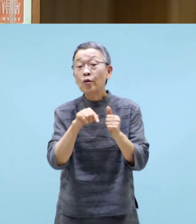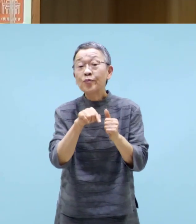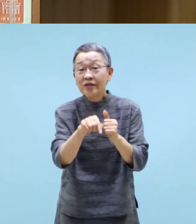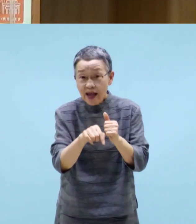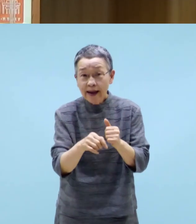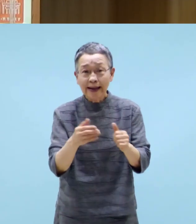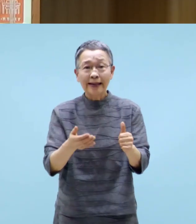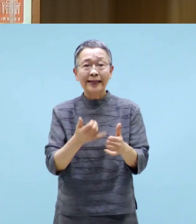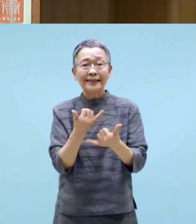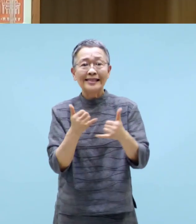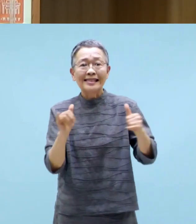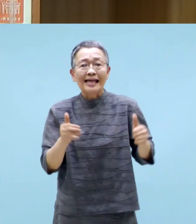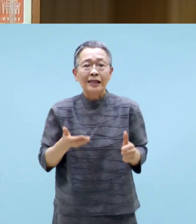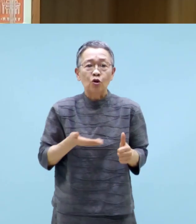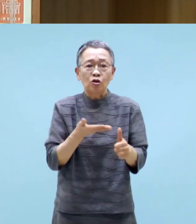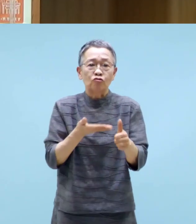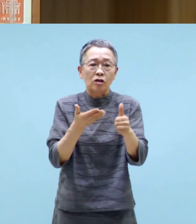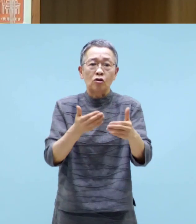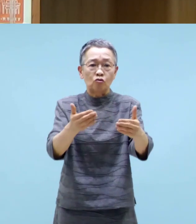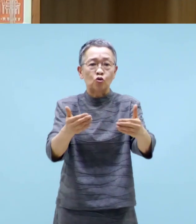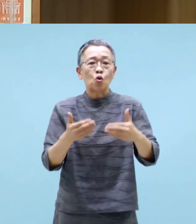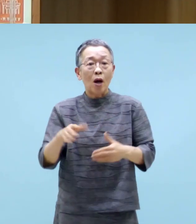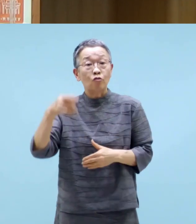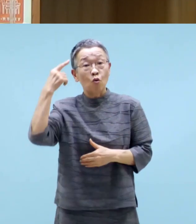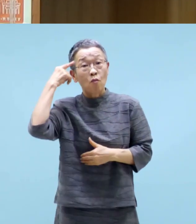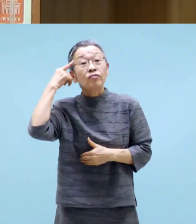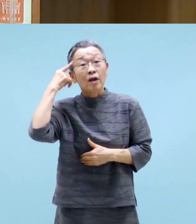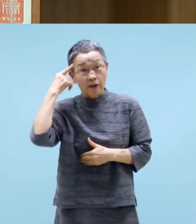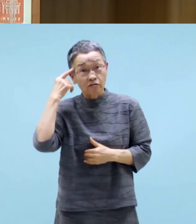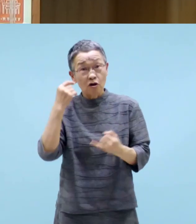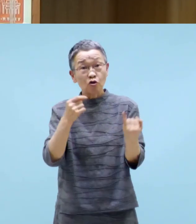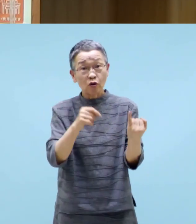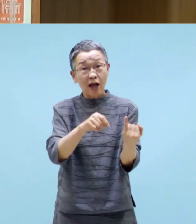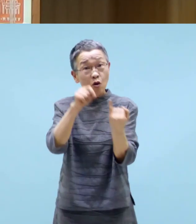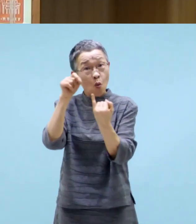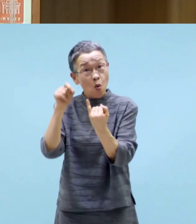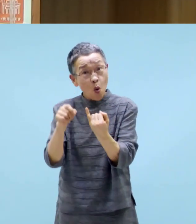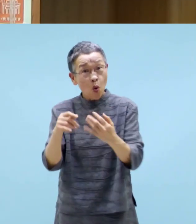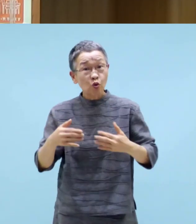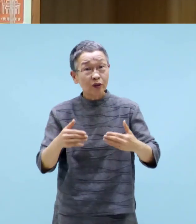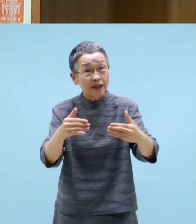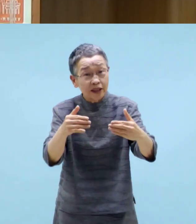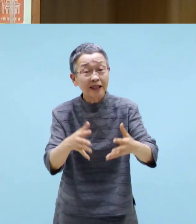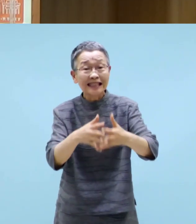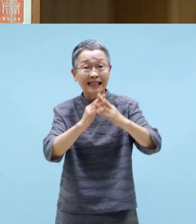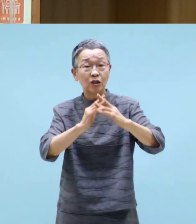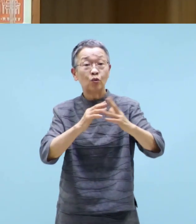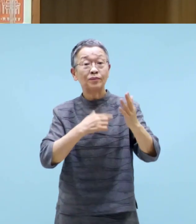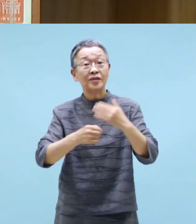まあ、いずれにしても女性登用の推進、これをしっかり取り組んでいきたいというふうに考えています。